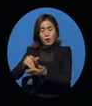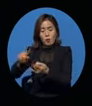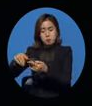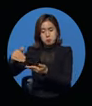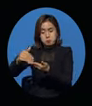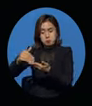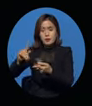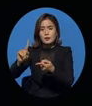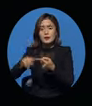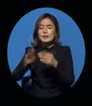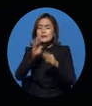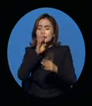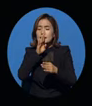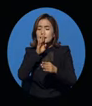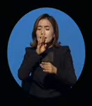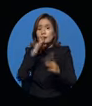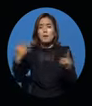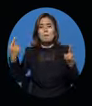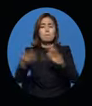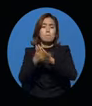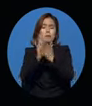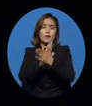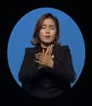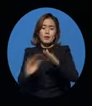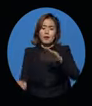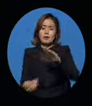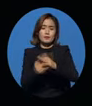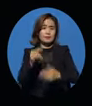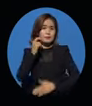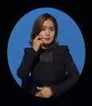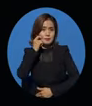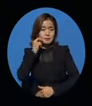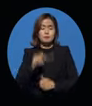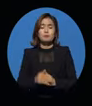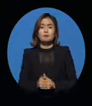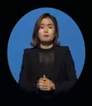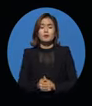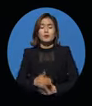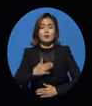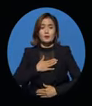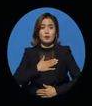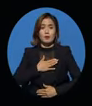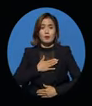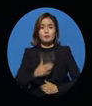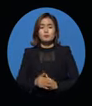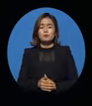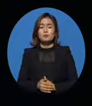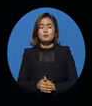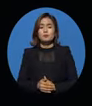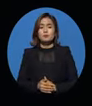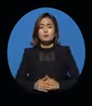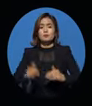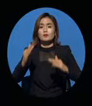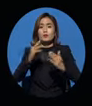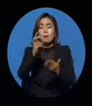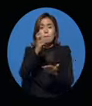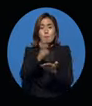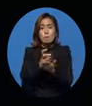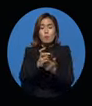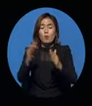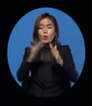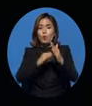진정한 변화와 혁신을 이룰 수 없습니다 적응 0표 업 공 수첩 어반